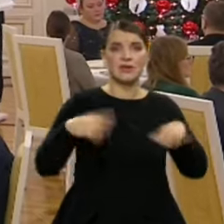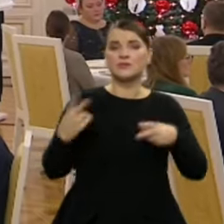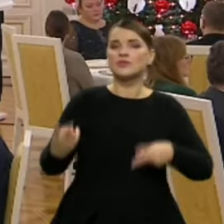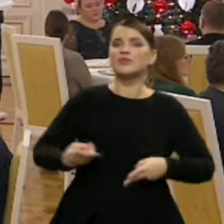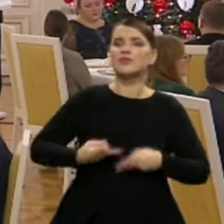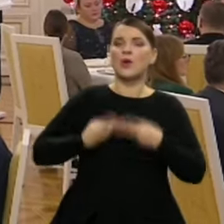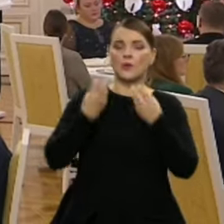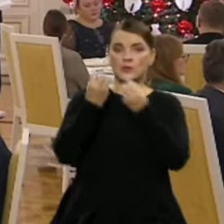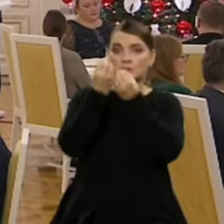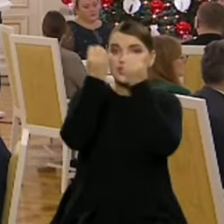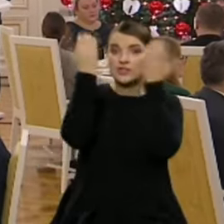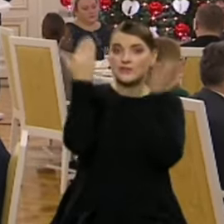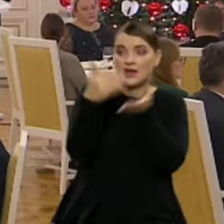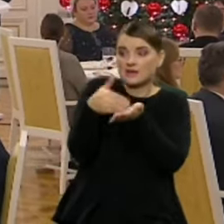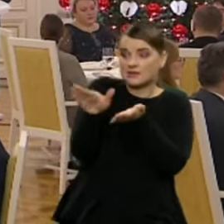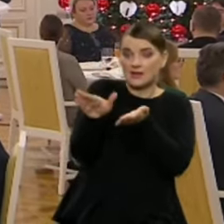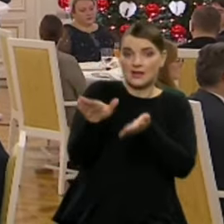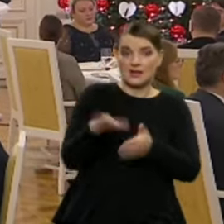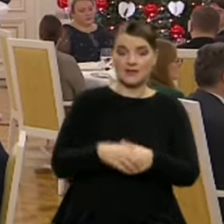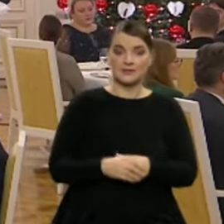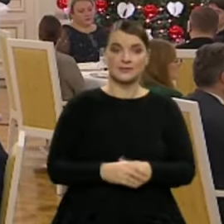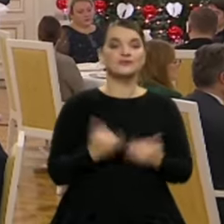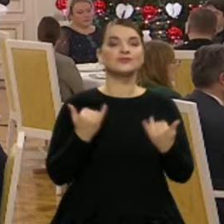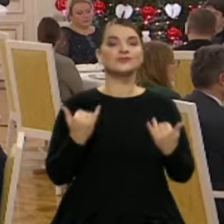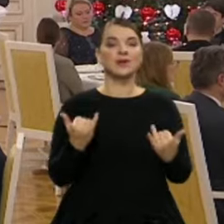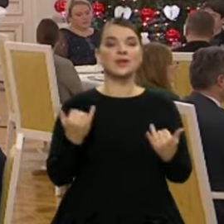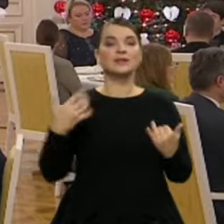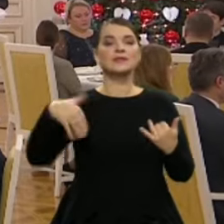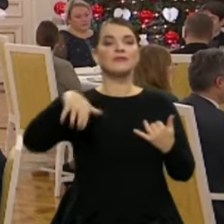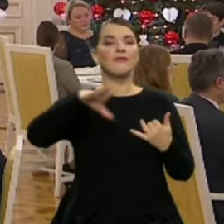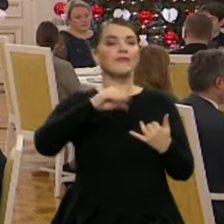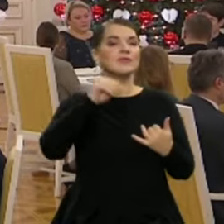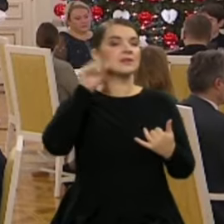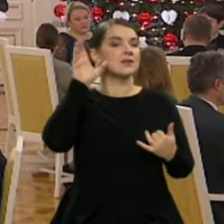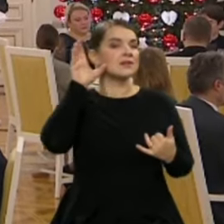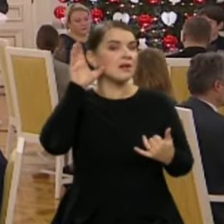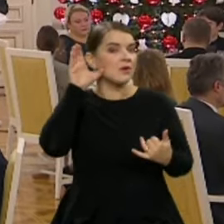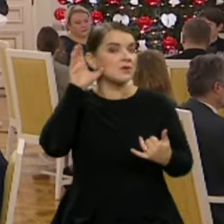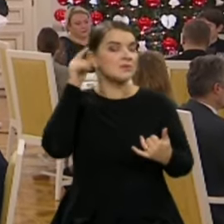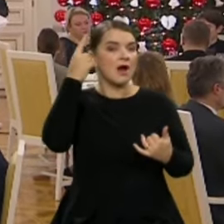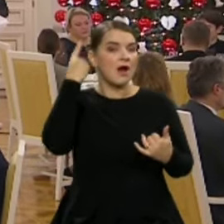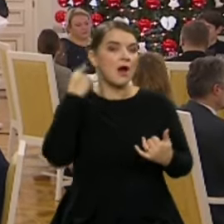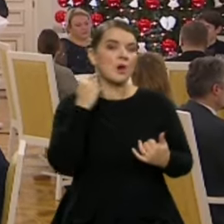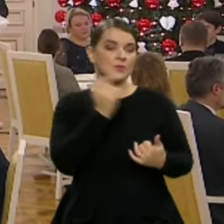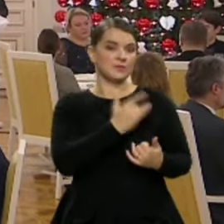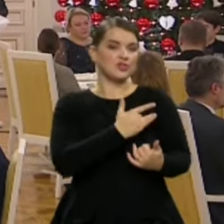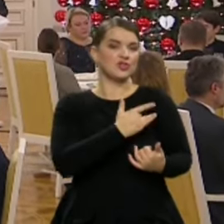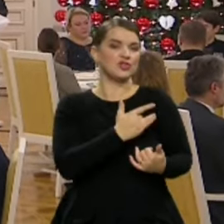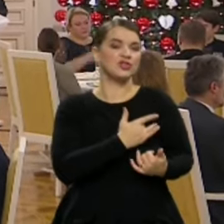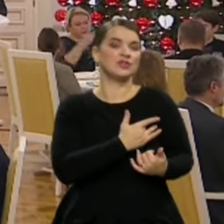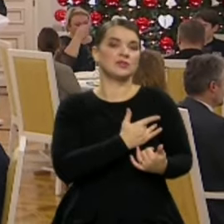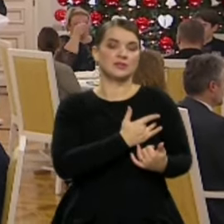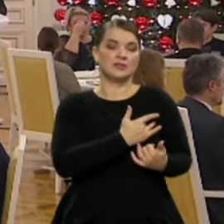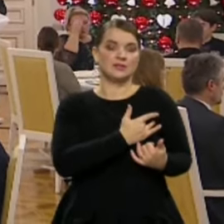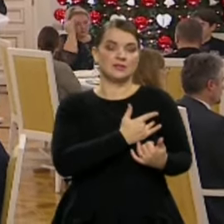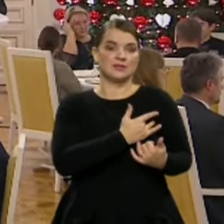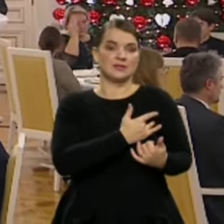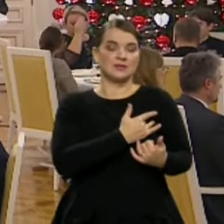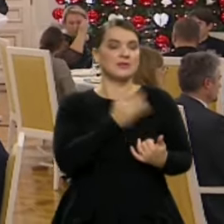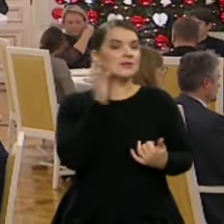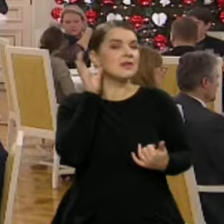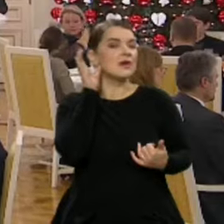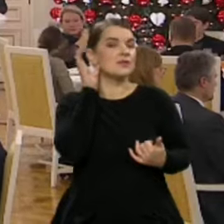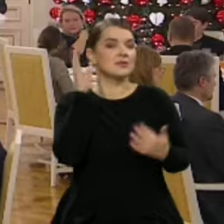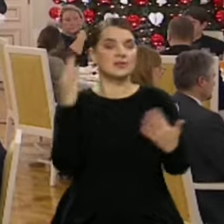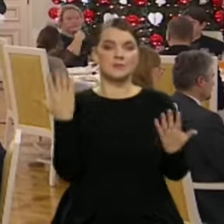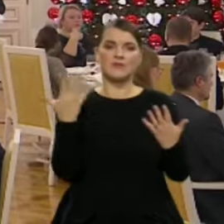šviesos. Todėl šiandien klausykimės vieni kitų ausimis ir širdimi. Susitelkime būti šeimos pusėje kartu su